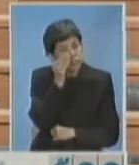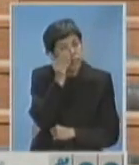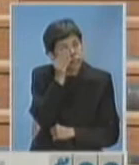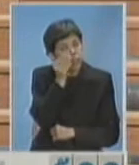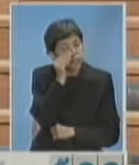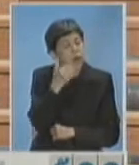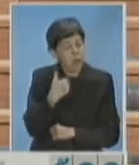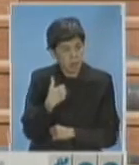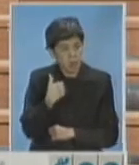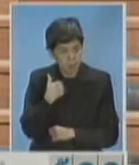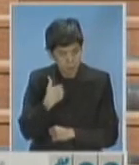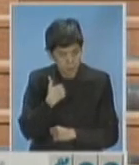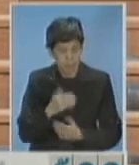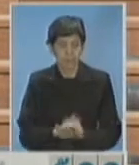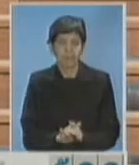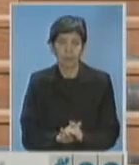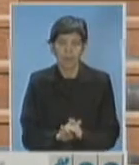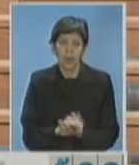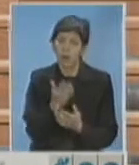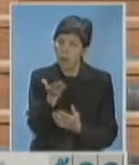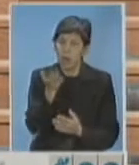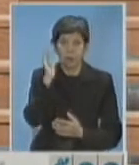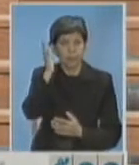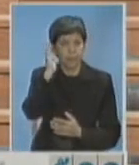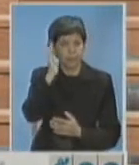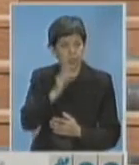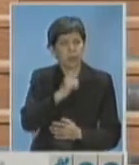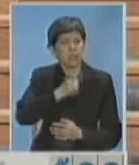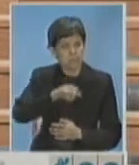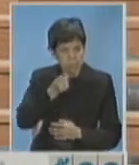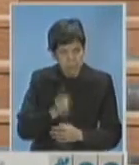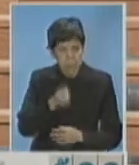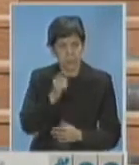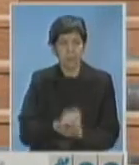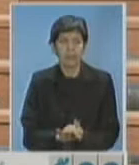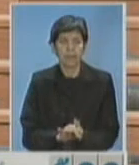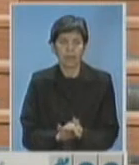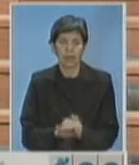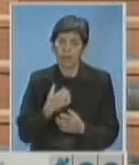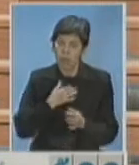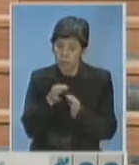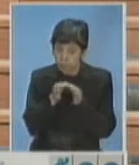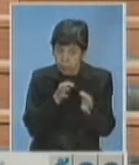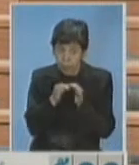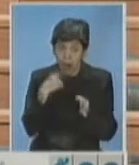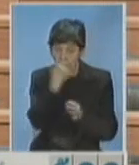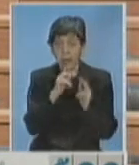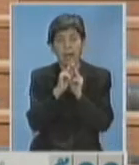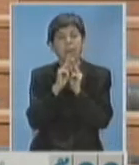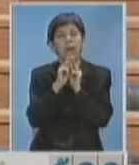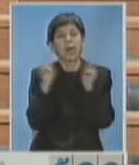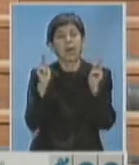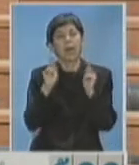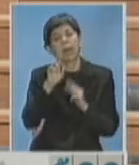าสิ่งที่ท่านวัชระได้อภิปรายไปก็เป็นข้อเท็จจริงผู้ที่จะตอบชี้แจงก็คือกรรมาธิการ